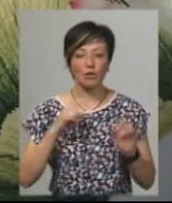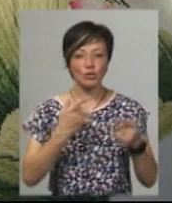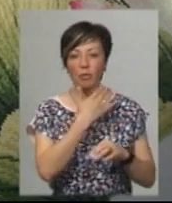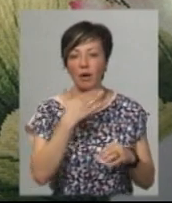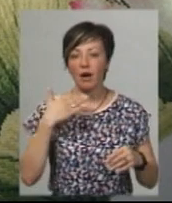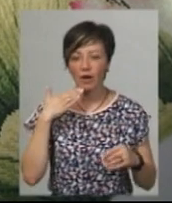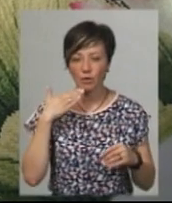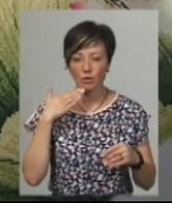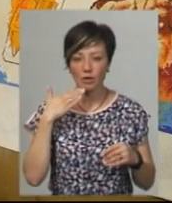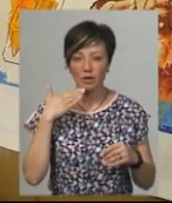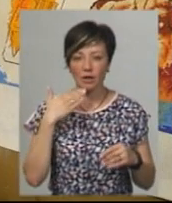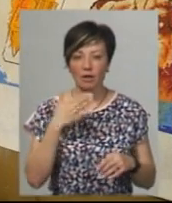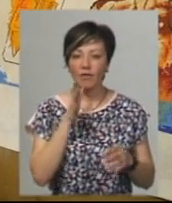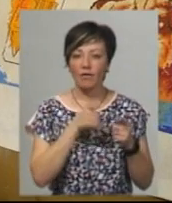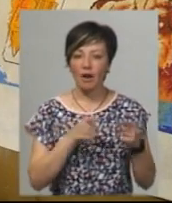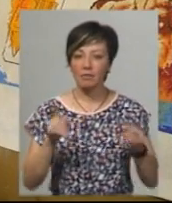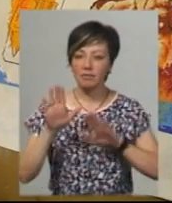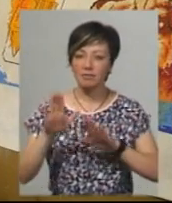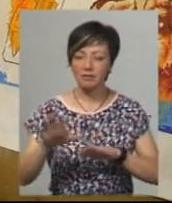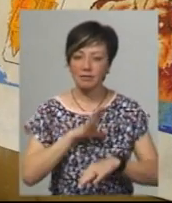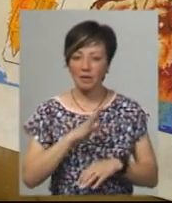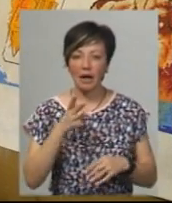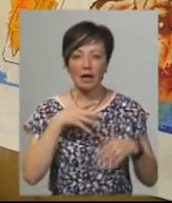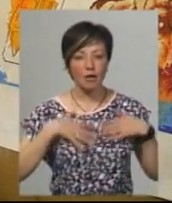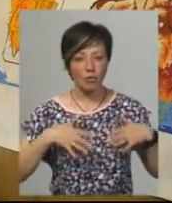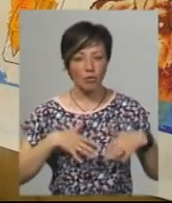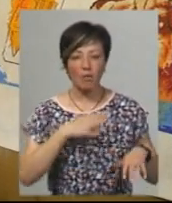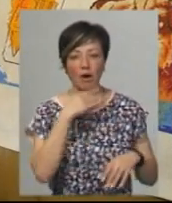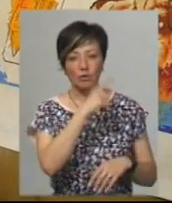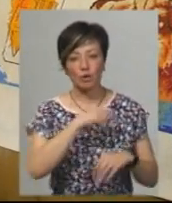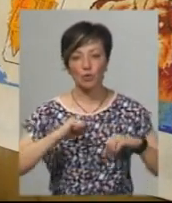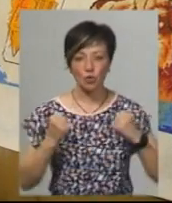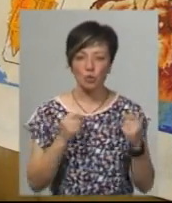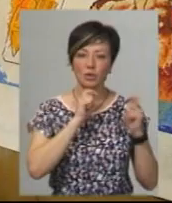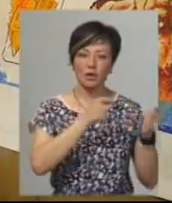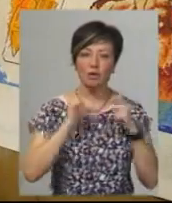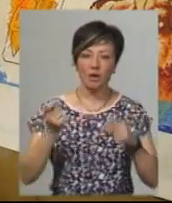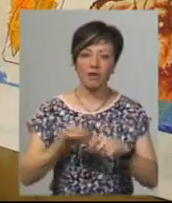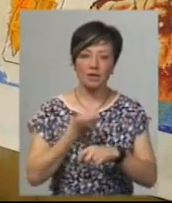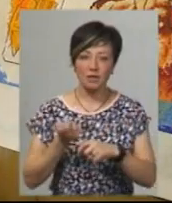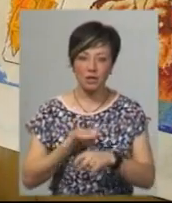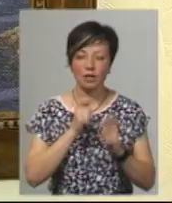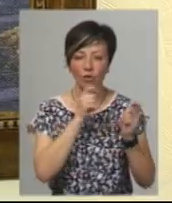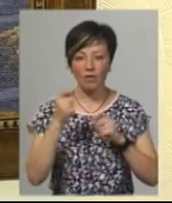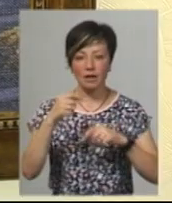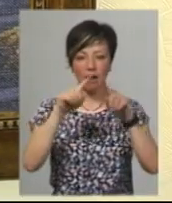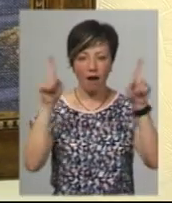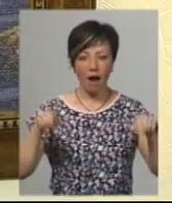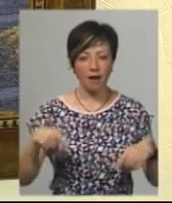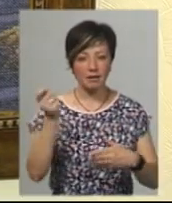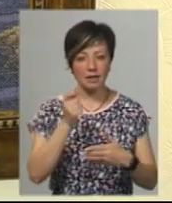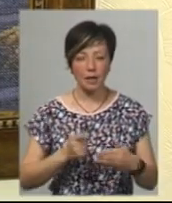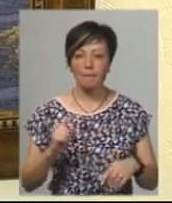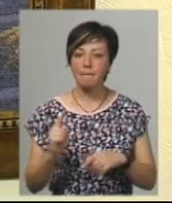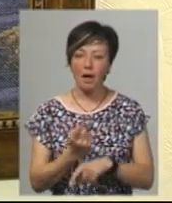багато часу проводила в Криму і дуже багато в мене там друзів, і я їм дарувала вишивки, дарувала картини. Першу